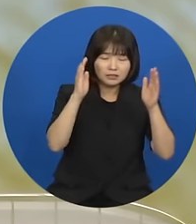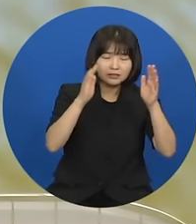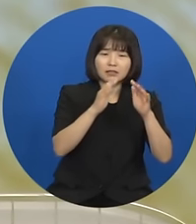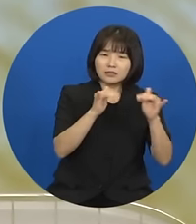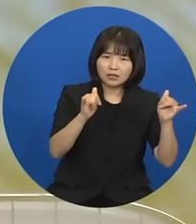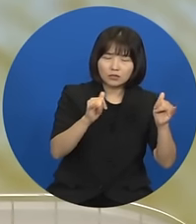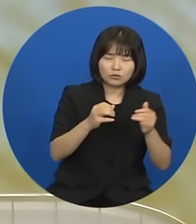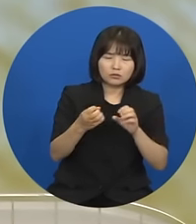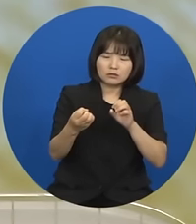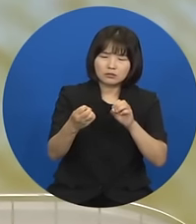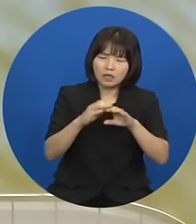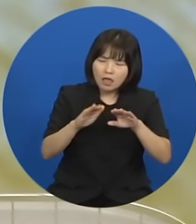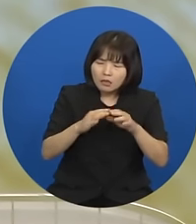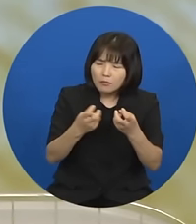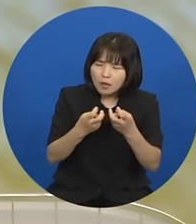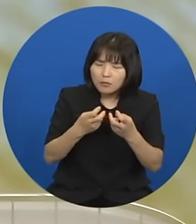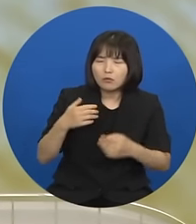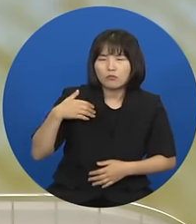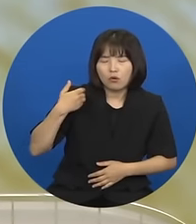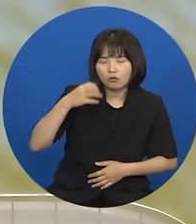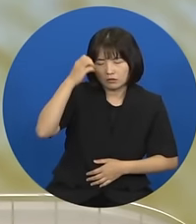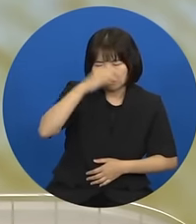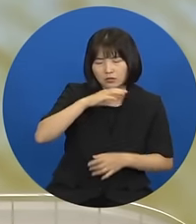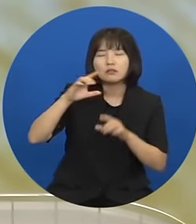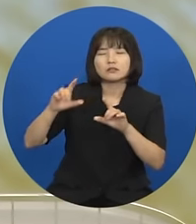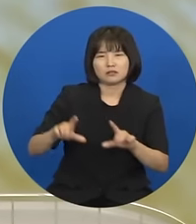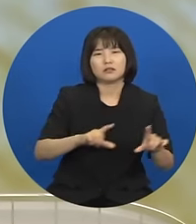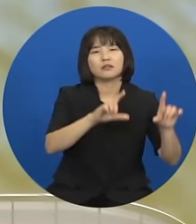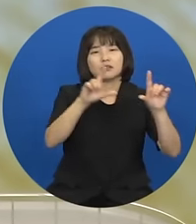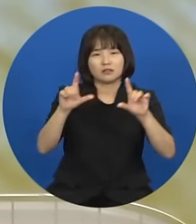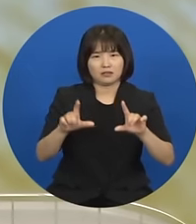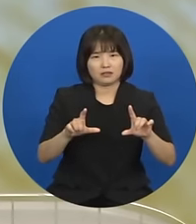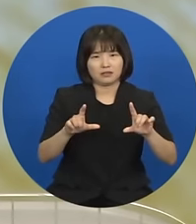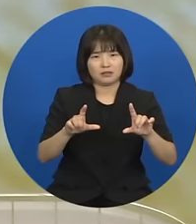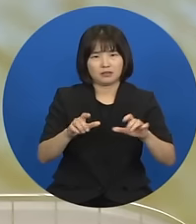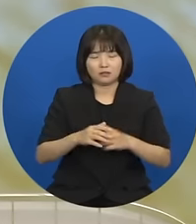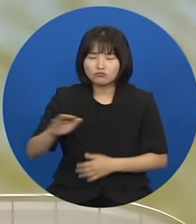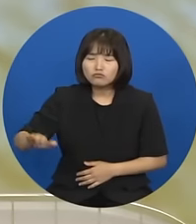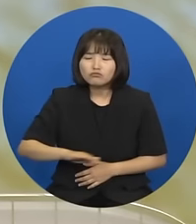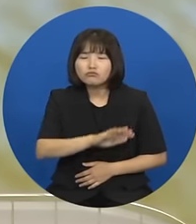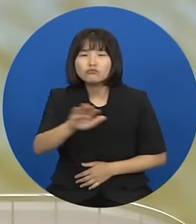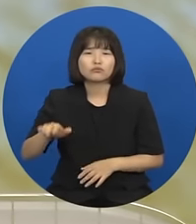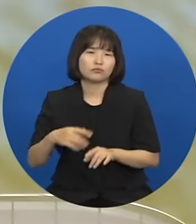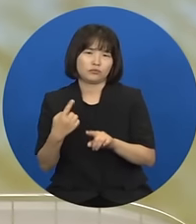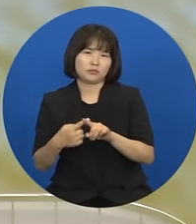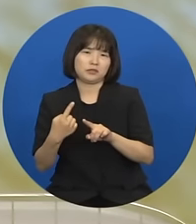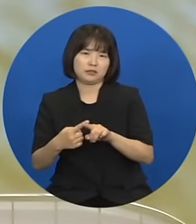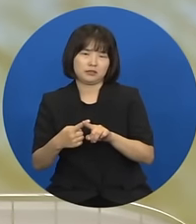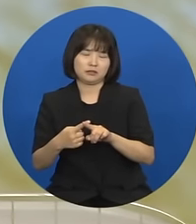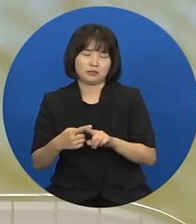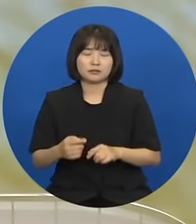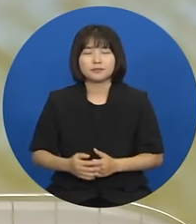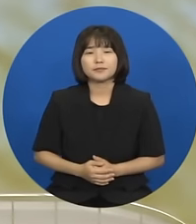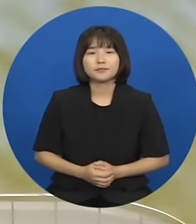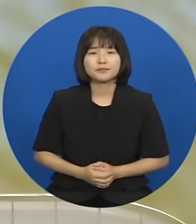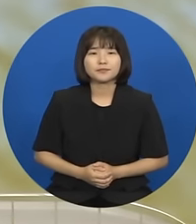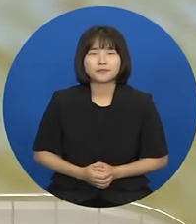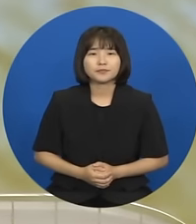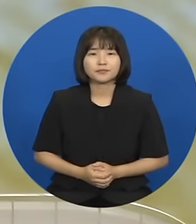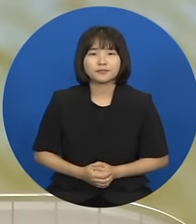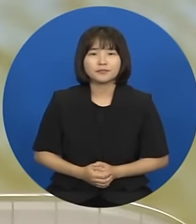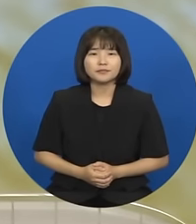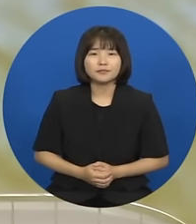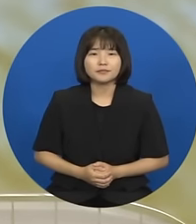우리 삶의 문제에 대해 답을 구하지만 우리는 답 없이 살아가야 하는 시기를 보내게 됩니다.